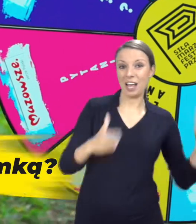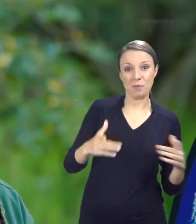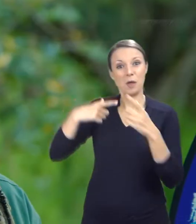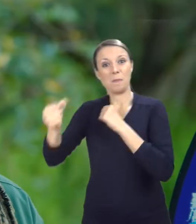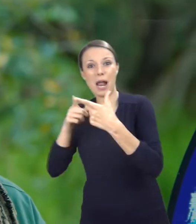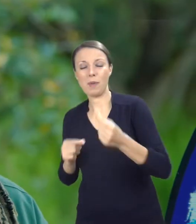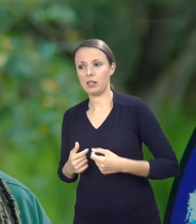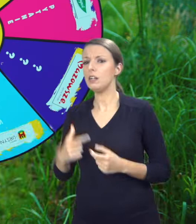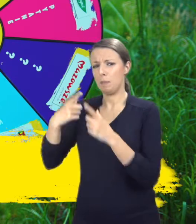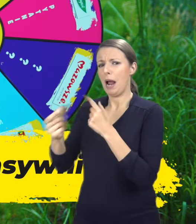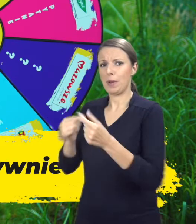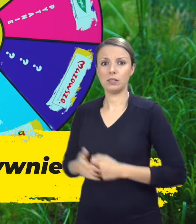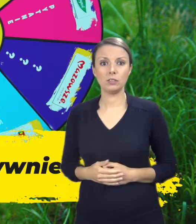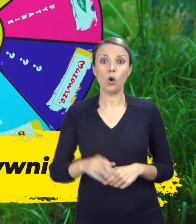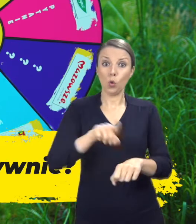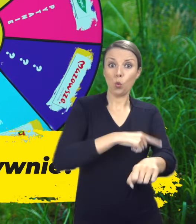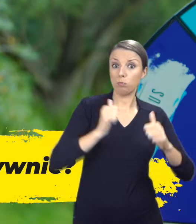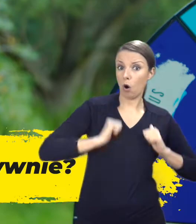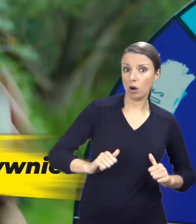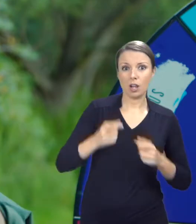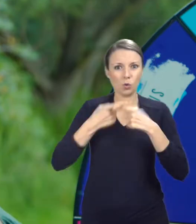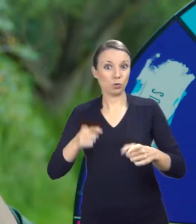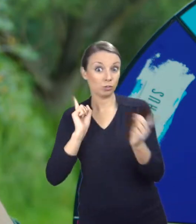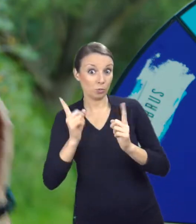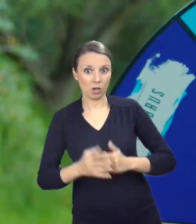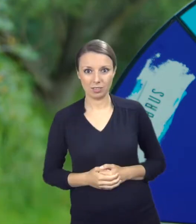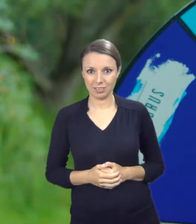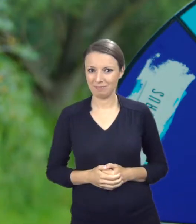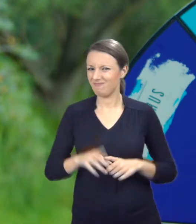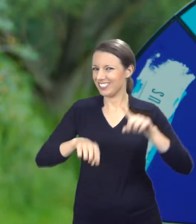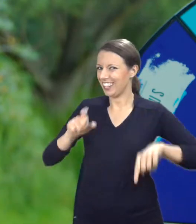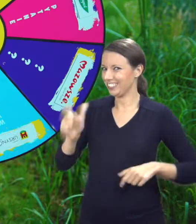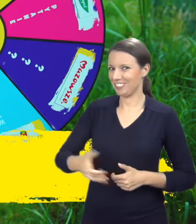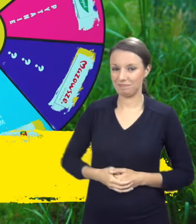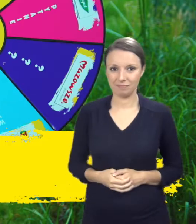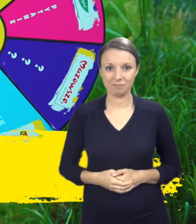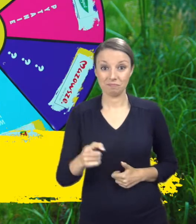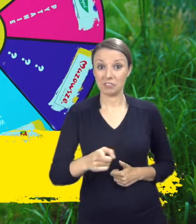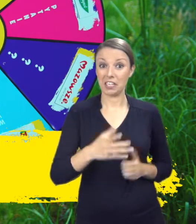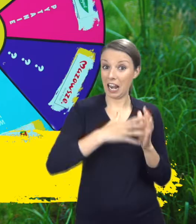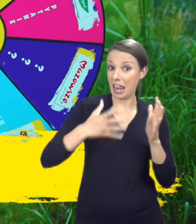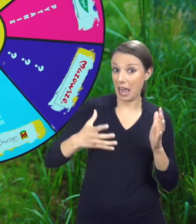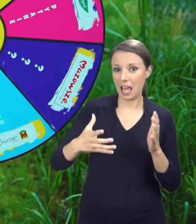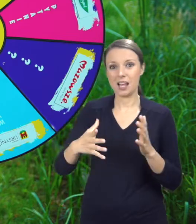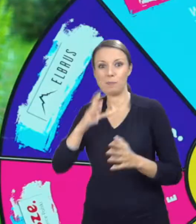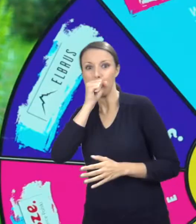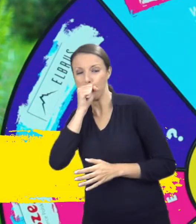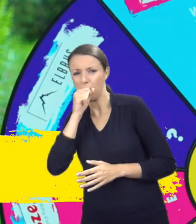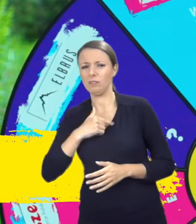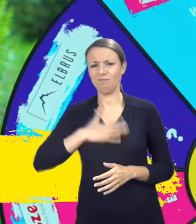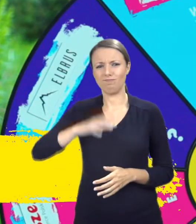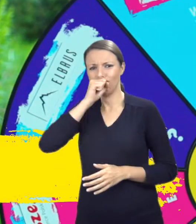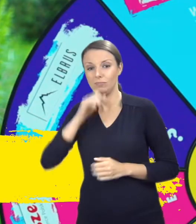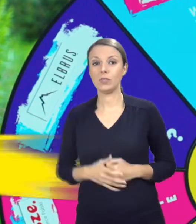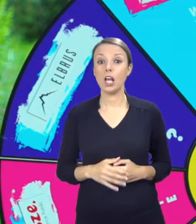palemką? Pod palemką. Długo i spokojnie, czy krótko i intensywnie? Zależy od sytuacji. Gaduła czy milczek? Wolę milczeć. Zimno